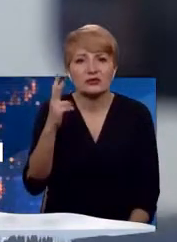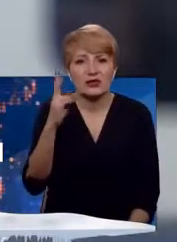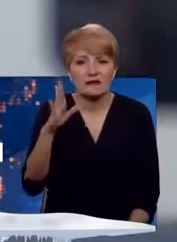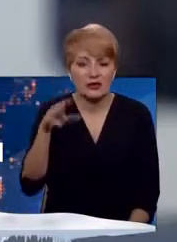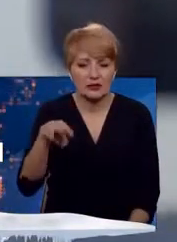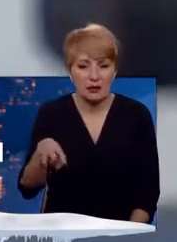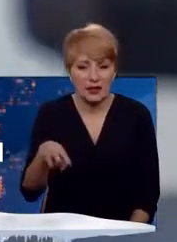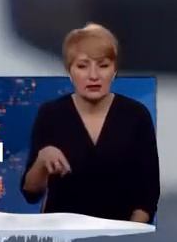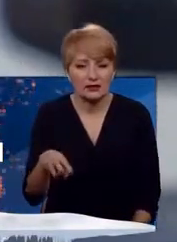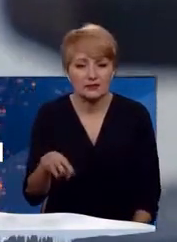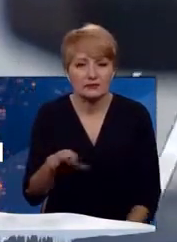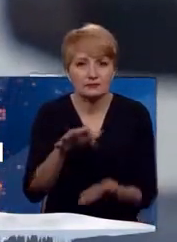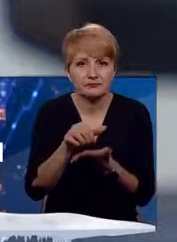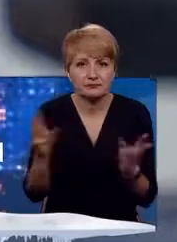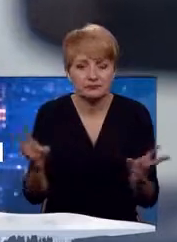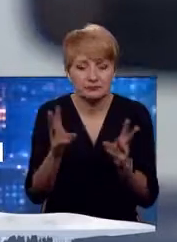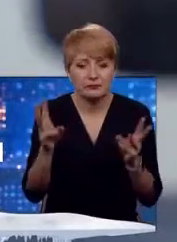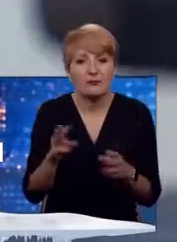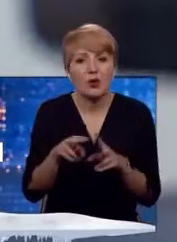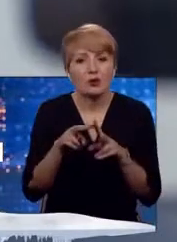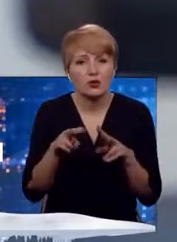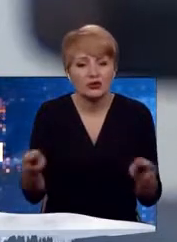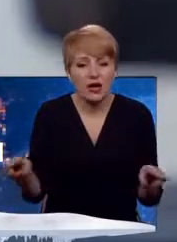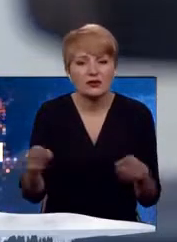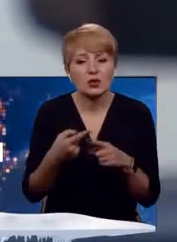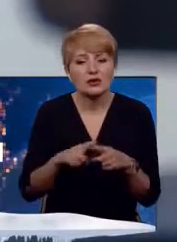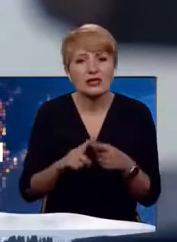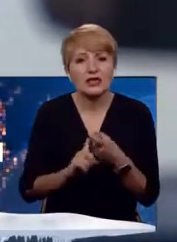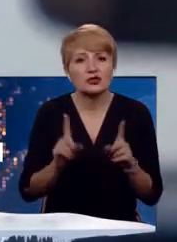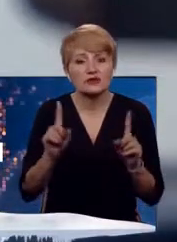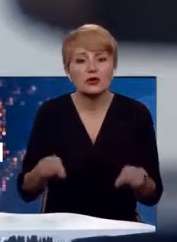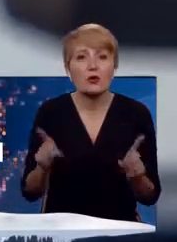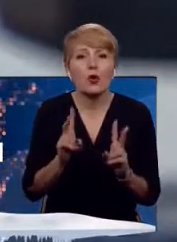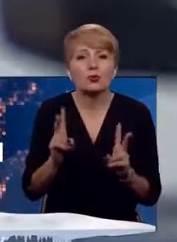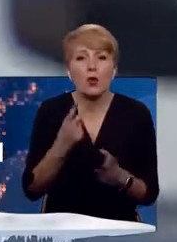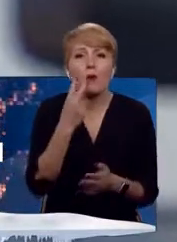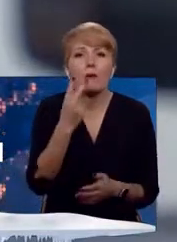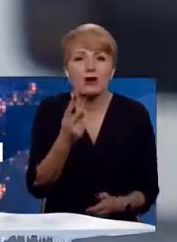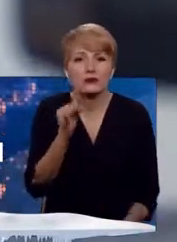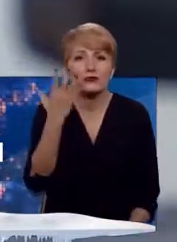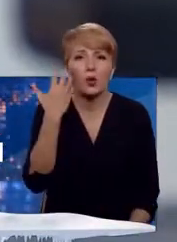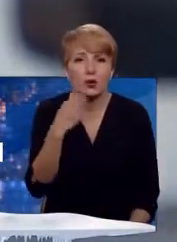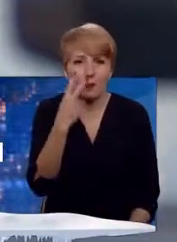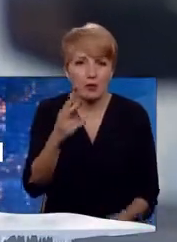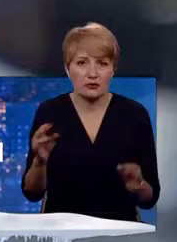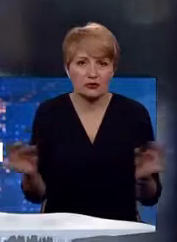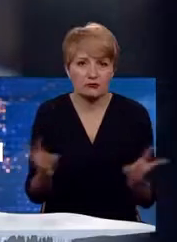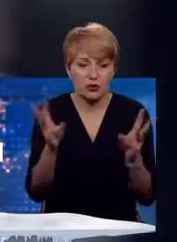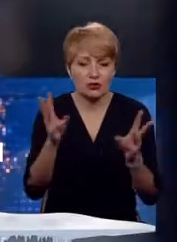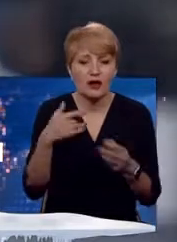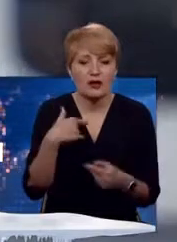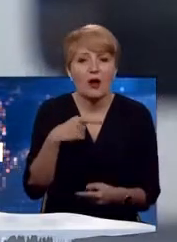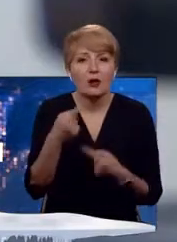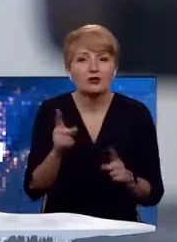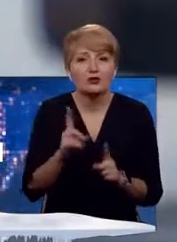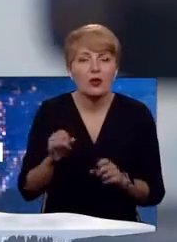метрів. Звичайно, одночасно це залежить від того, хто побачив і коли побачив. Тобто я кажу про те, що на